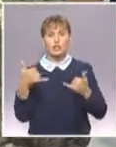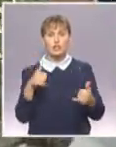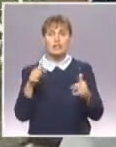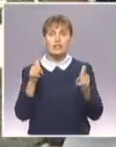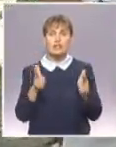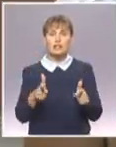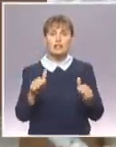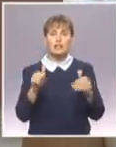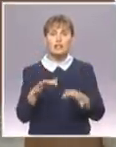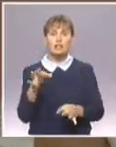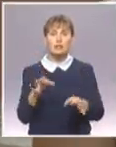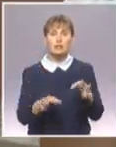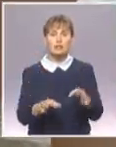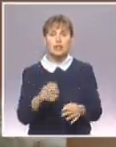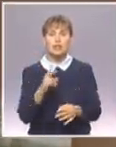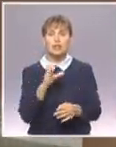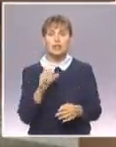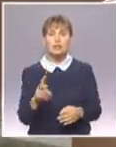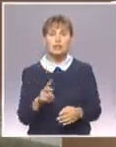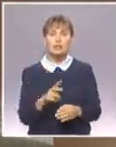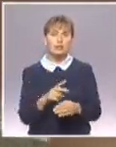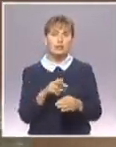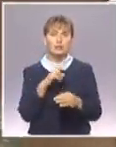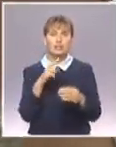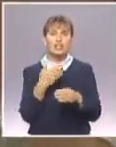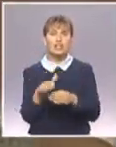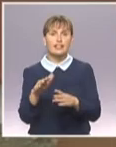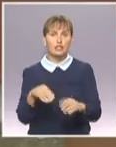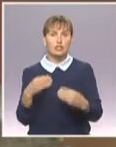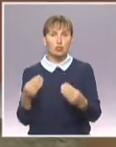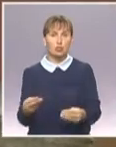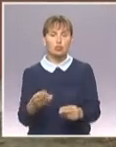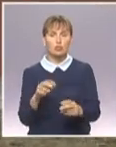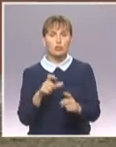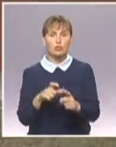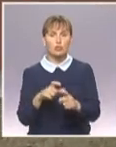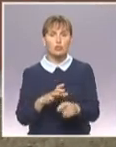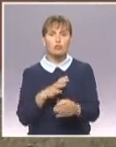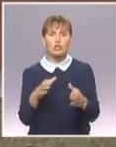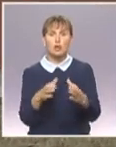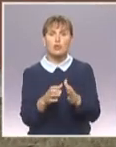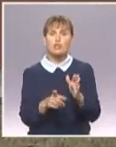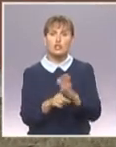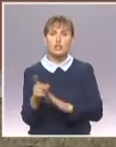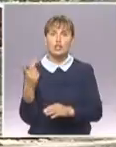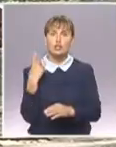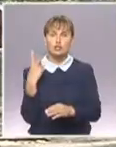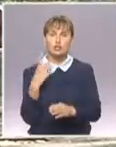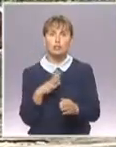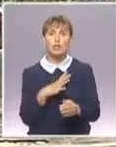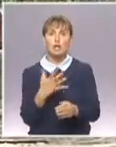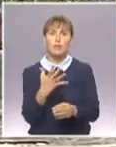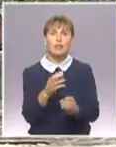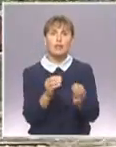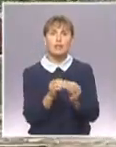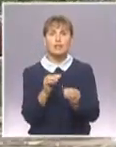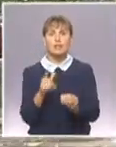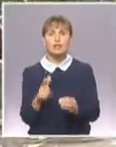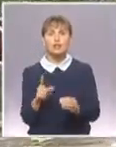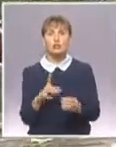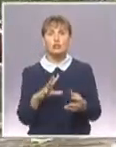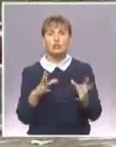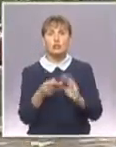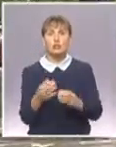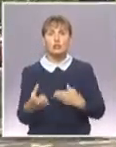суда, KSL тем самым предоставляет несанкционированный кредит. По словам бывших клиентов компании, сначала задолженность составляла 5-10 тенге, что, в общем-то,